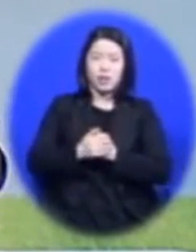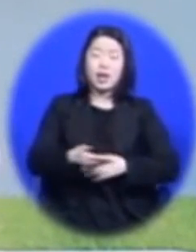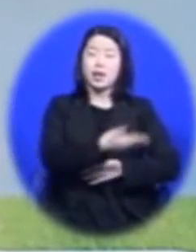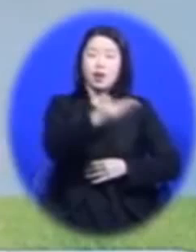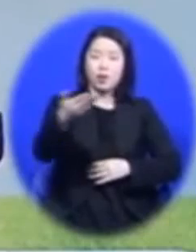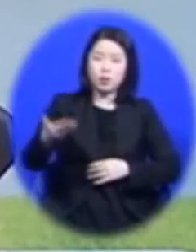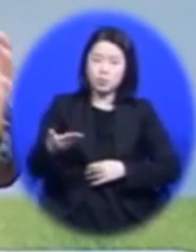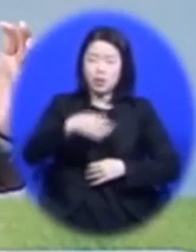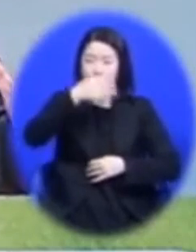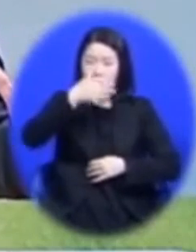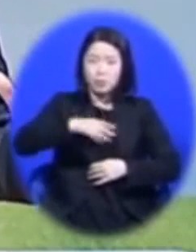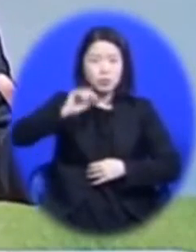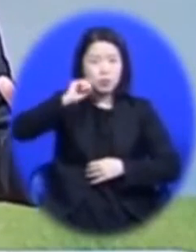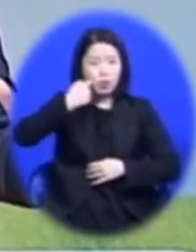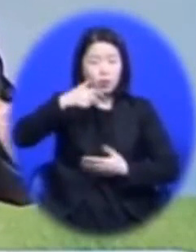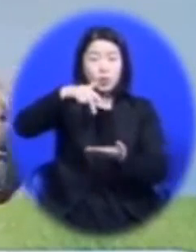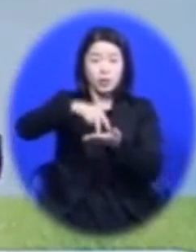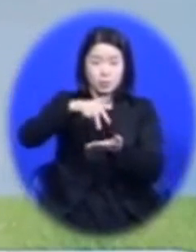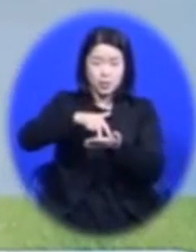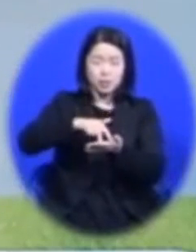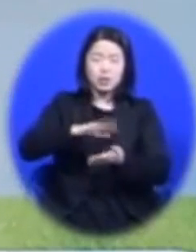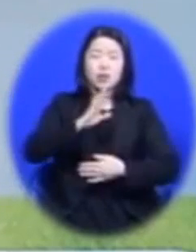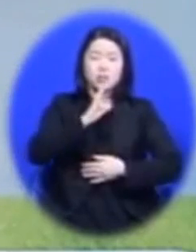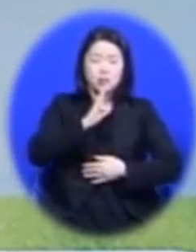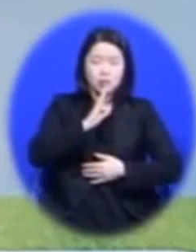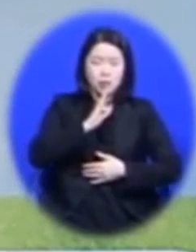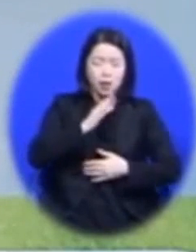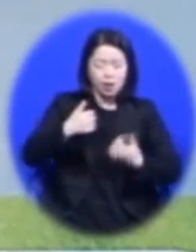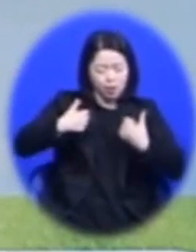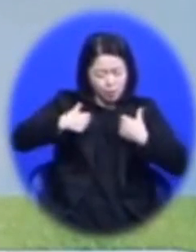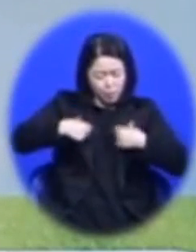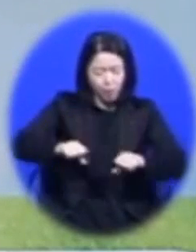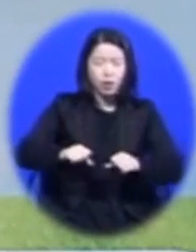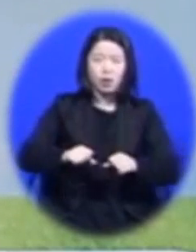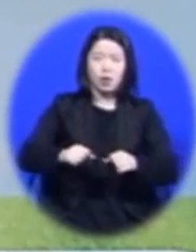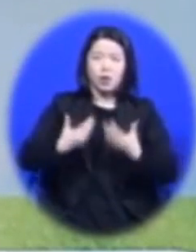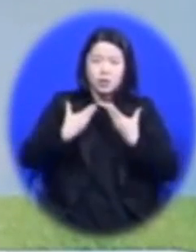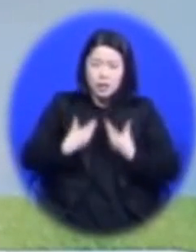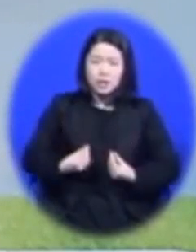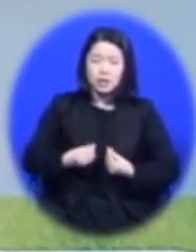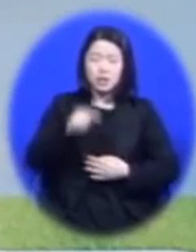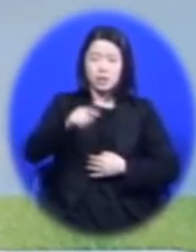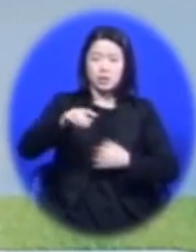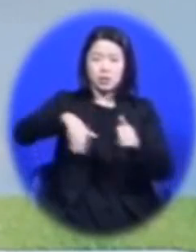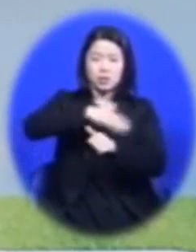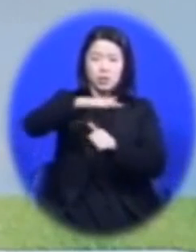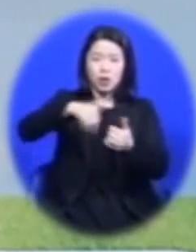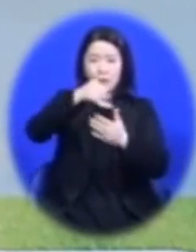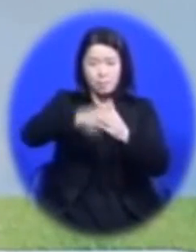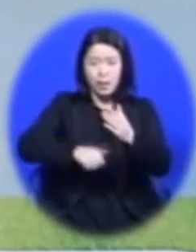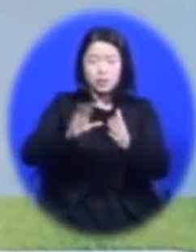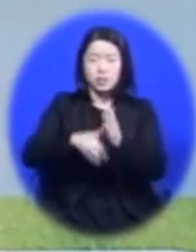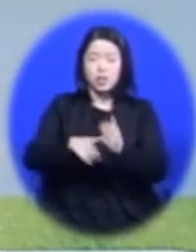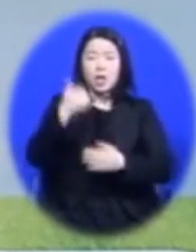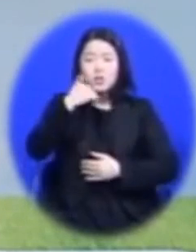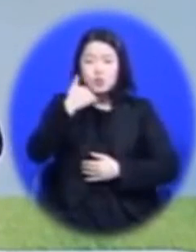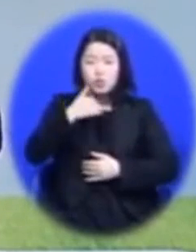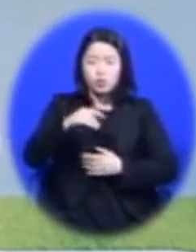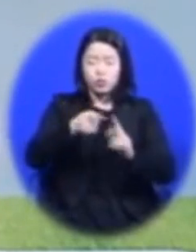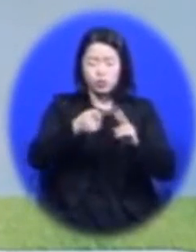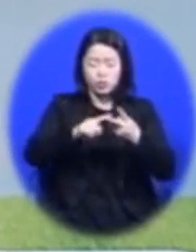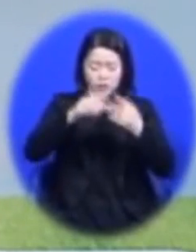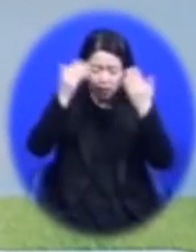여러분 힘들고 어려운 처지에 정말 낙망하고 좌절하는 이런 상황에 빠졌을 때 누구나 다